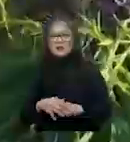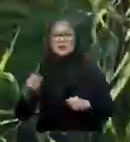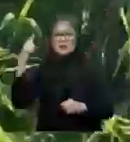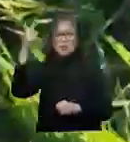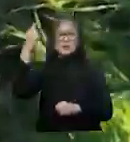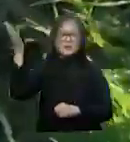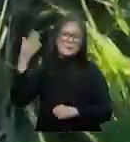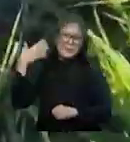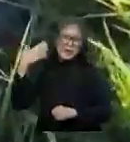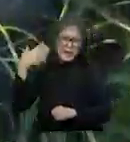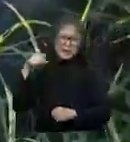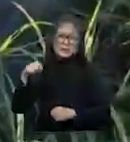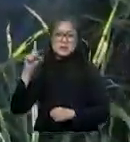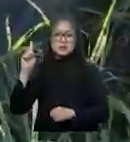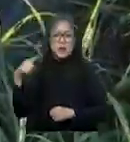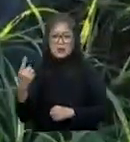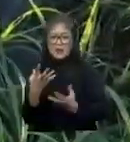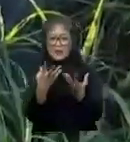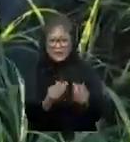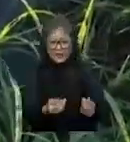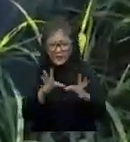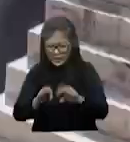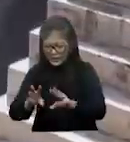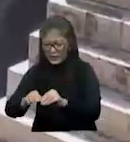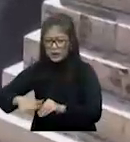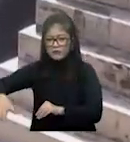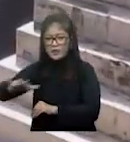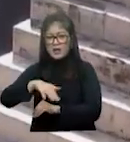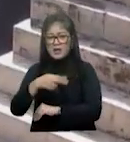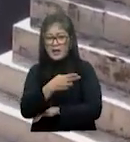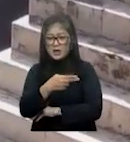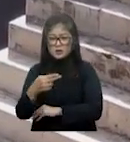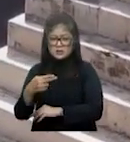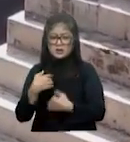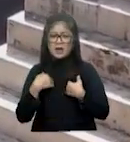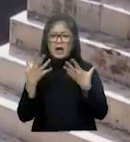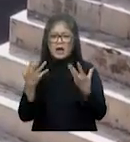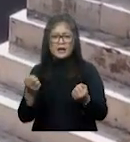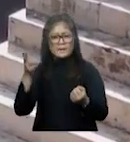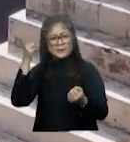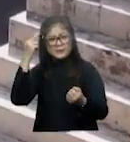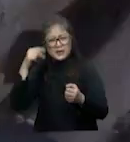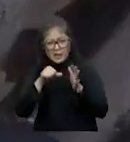Nino mengakibatkan kekeringan di sejumlah wilayah. Warga berharap pemerintah segera melakukan tindakan